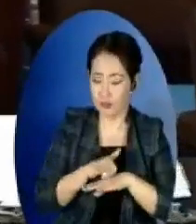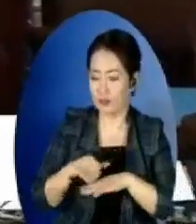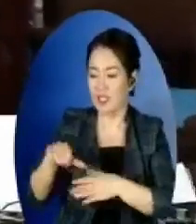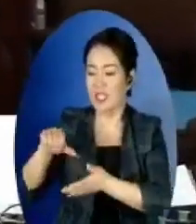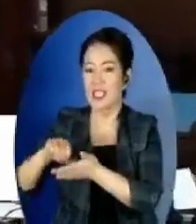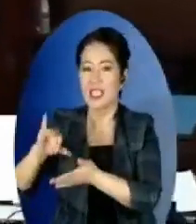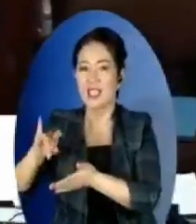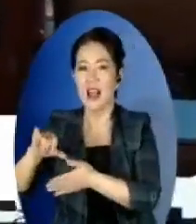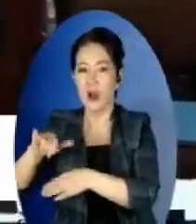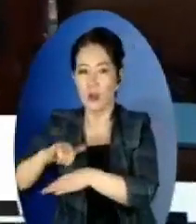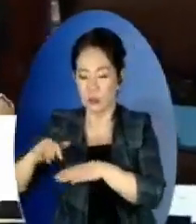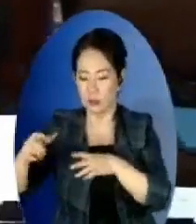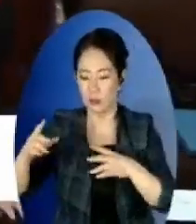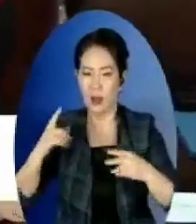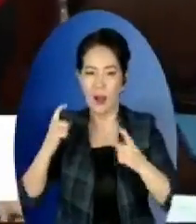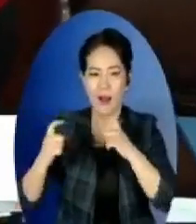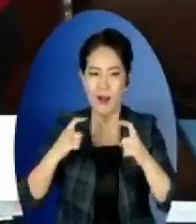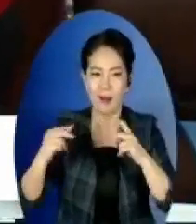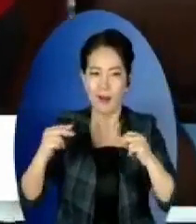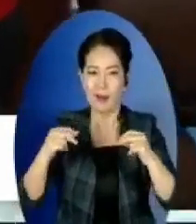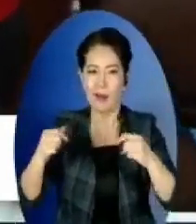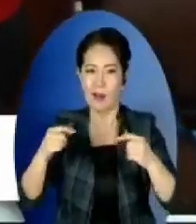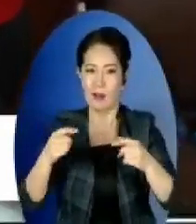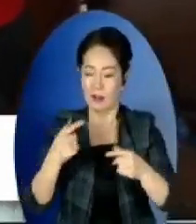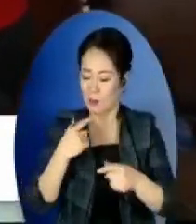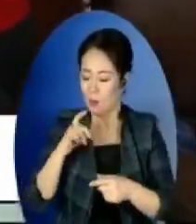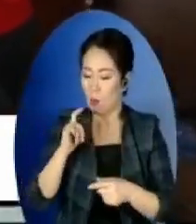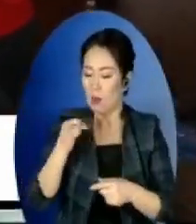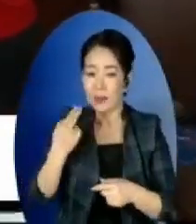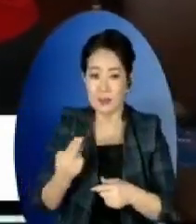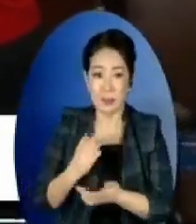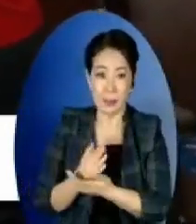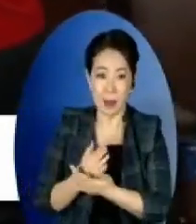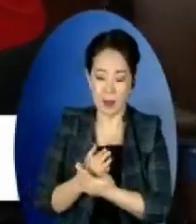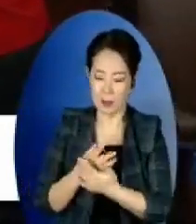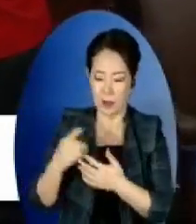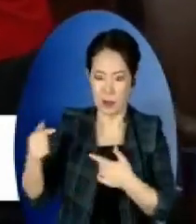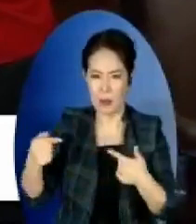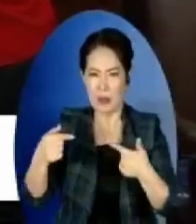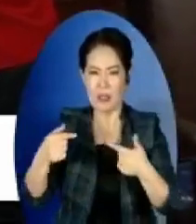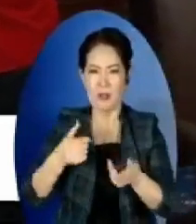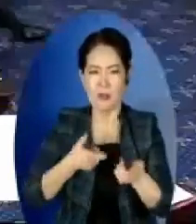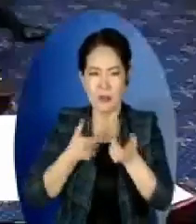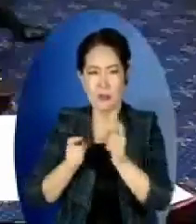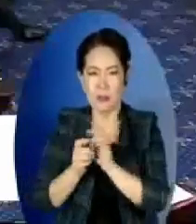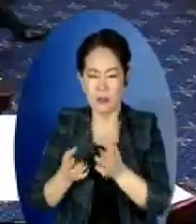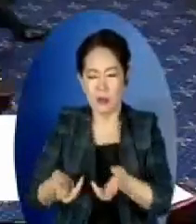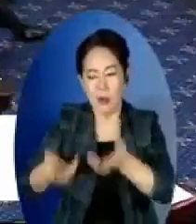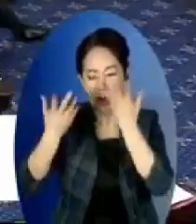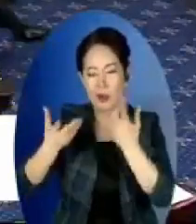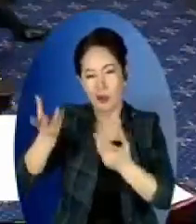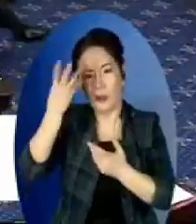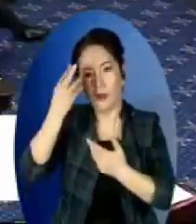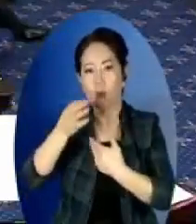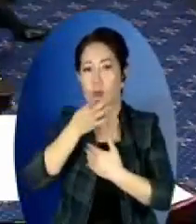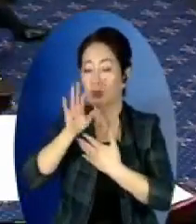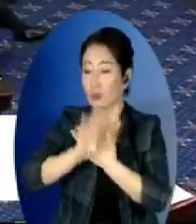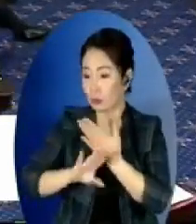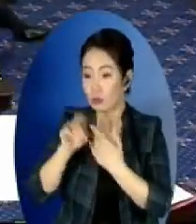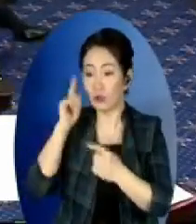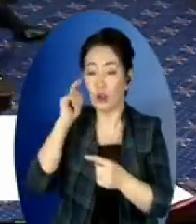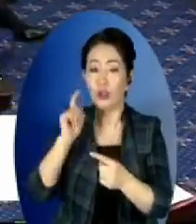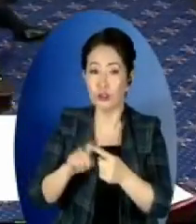одоо харилцаа хурцдмал байдалд байгаа. Энэ цаг үед хоёр улсын хооронд зэвсэгт мөргөлдөөн гаргахаас сэргийлэх зорилготой гэж үзэж байгаа юм